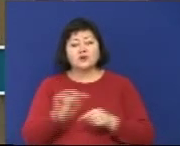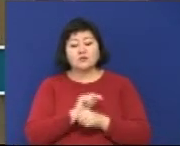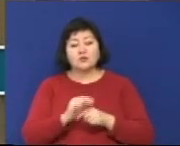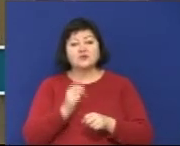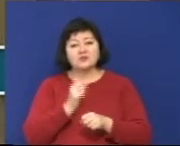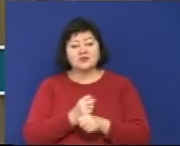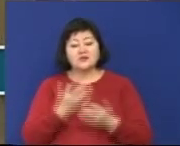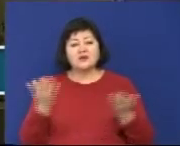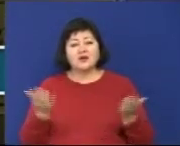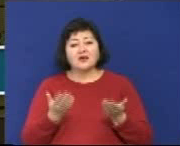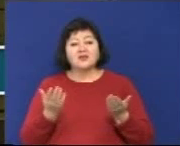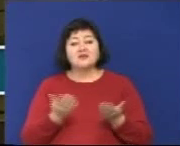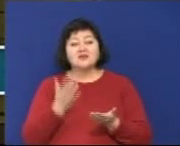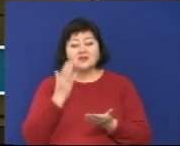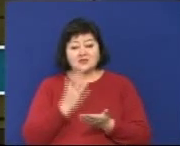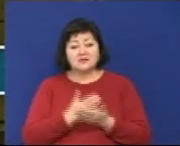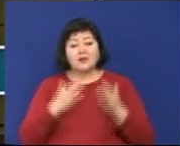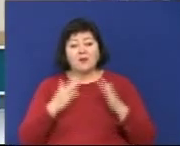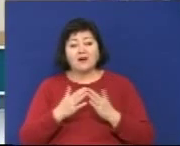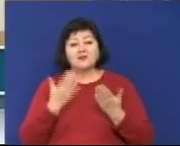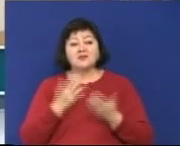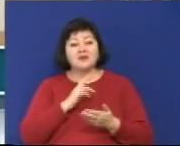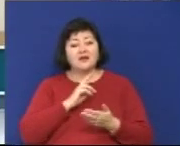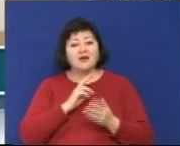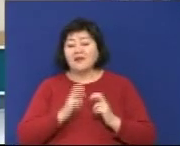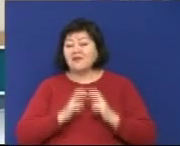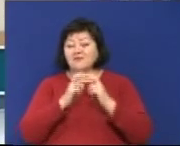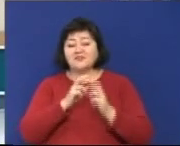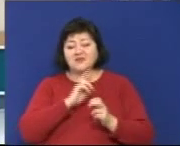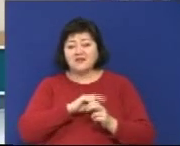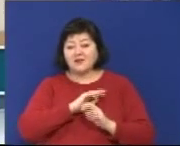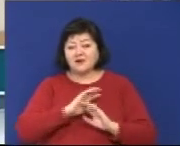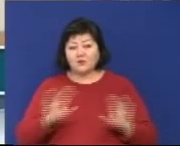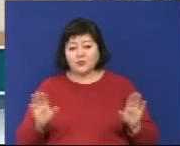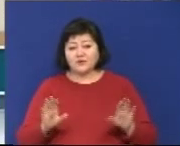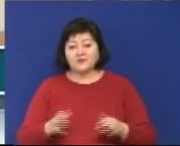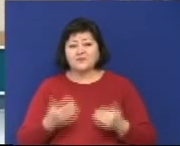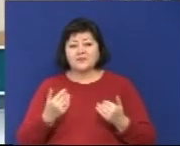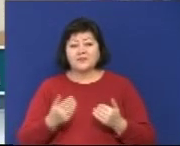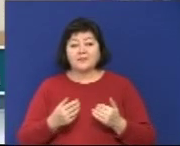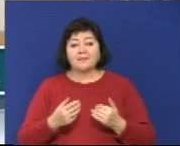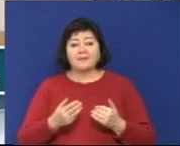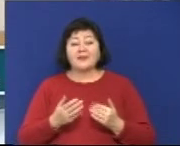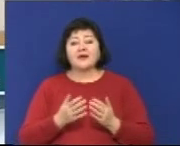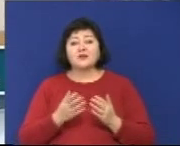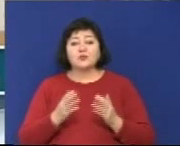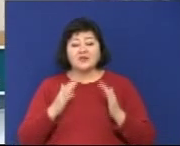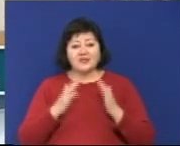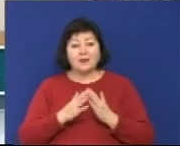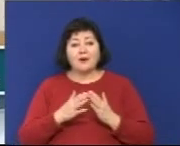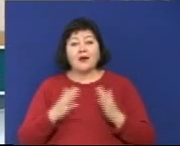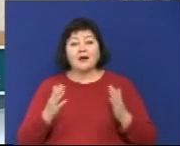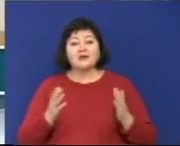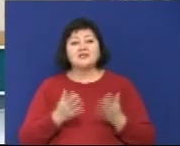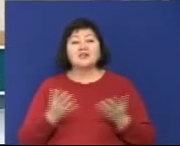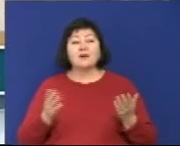есть дома, в которых лифты не работают до сих пор. Лифты в наших домах, которые построены уже более 30 лет,